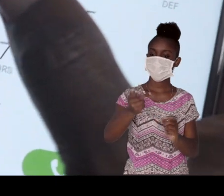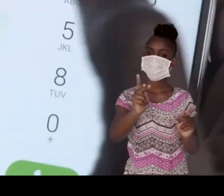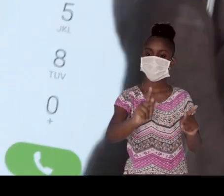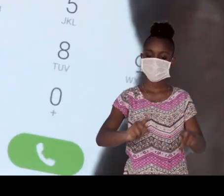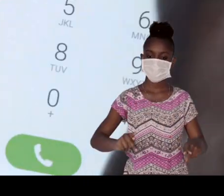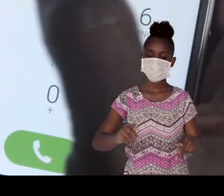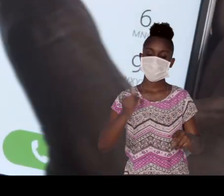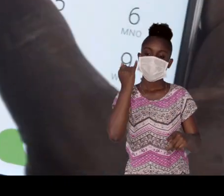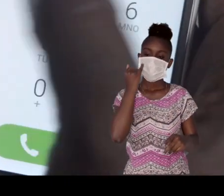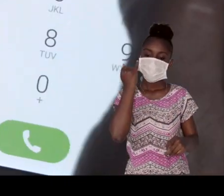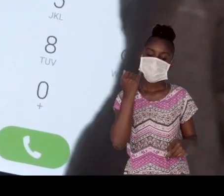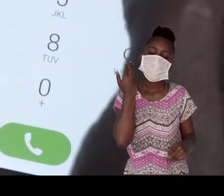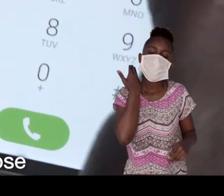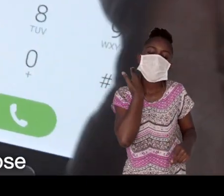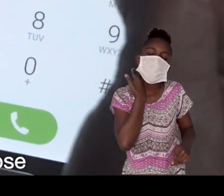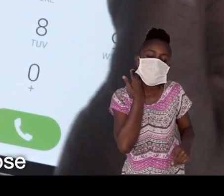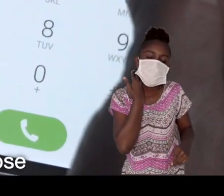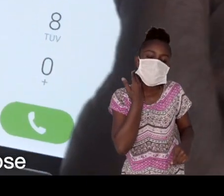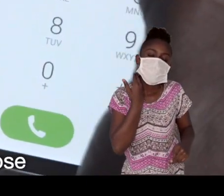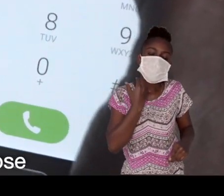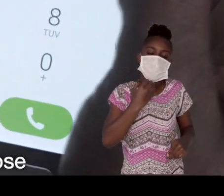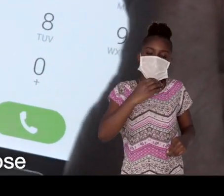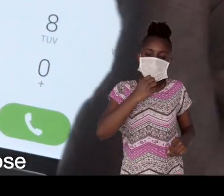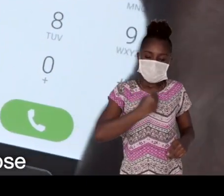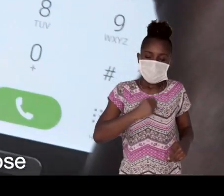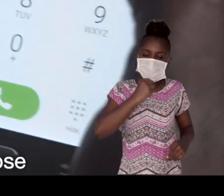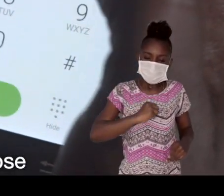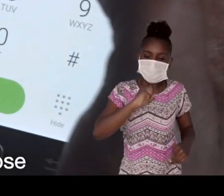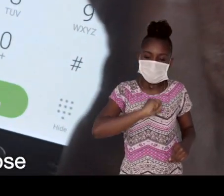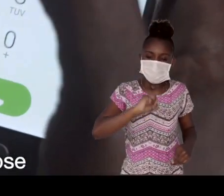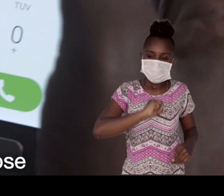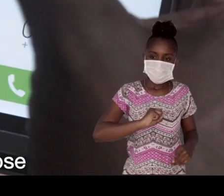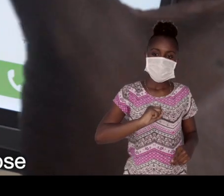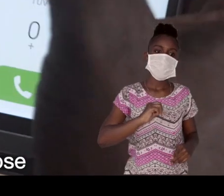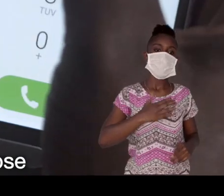yo. Si ou ta remarqué ou gen symptôme yo, rele nan numéro urgence ki fait pour ça.